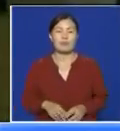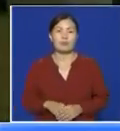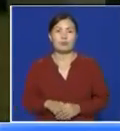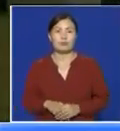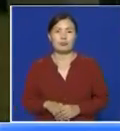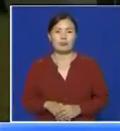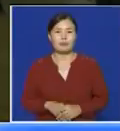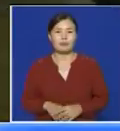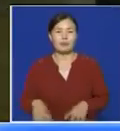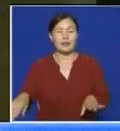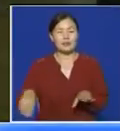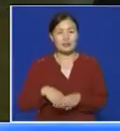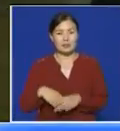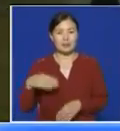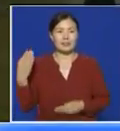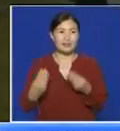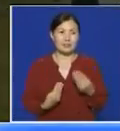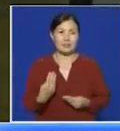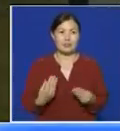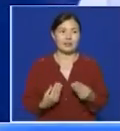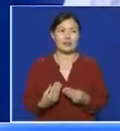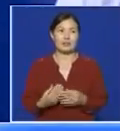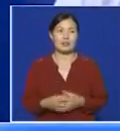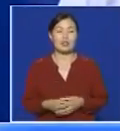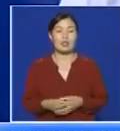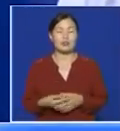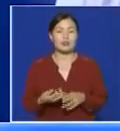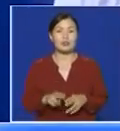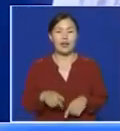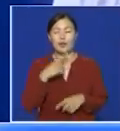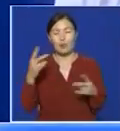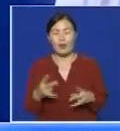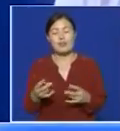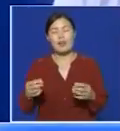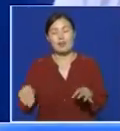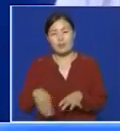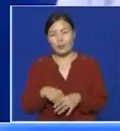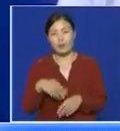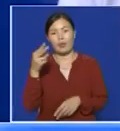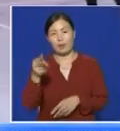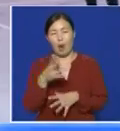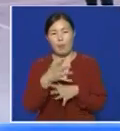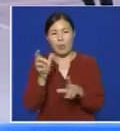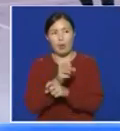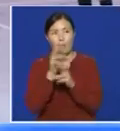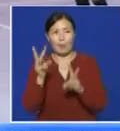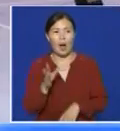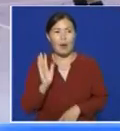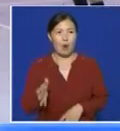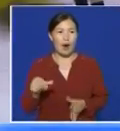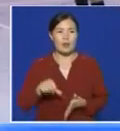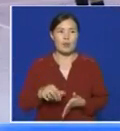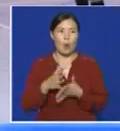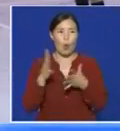Барлық осы Спартакиада қатысушыларымызға сәттілік тілейміз. Айта кету керек, осы Спартакиада 2000-нан аса адамды қамтымақ.